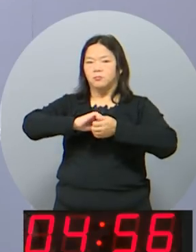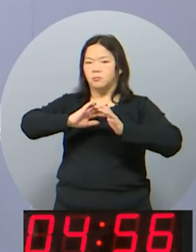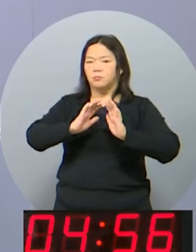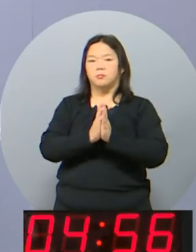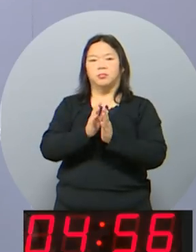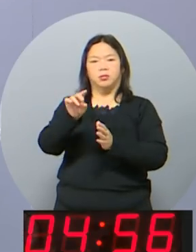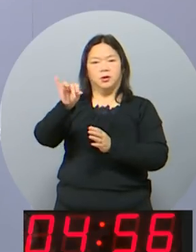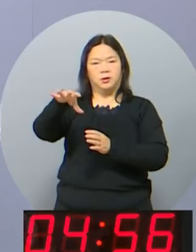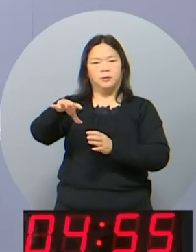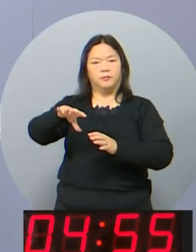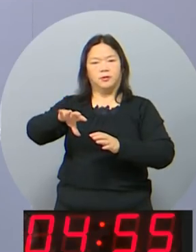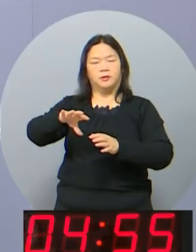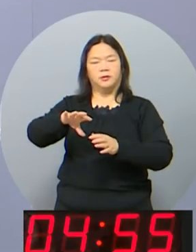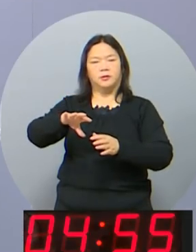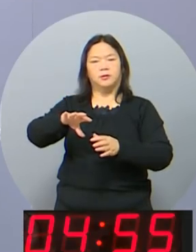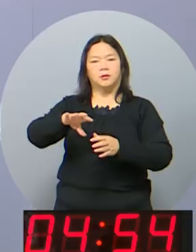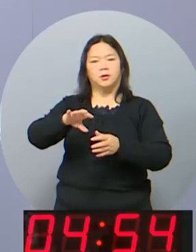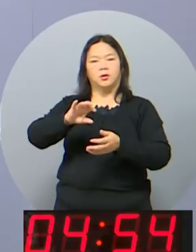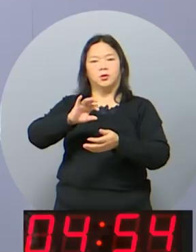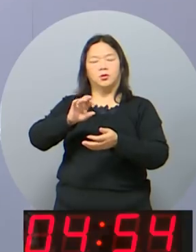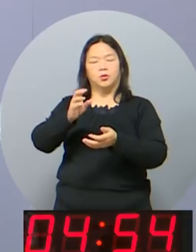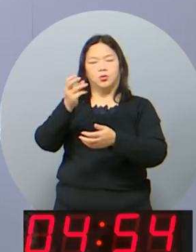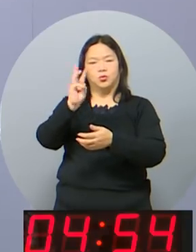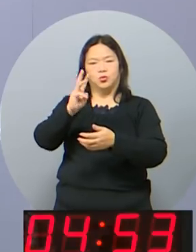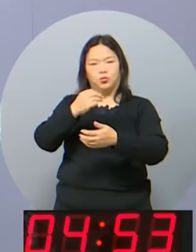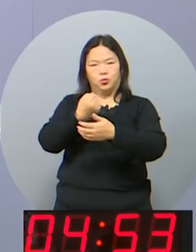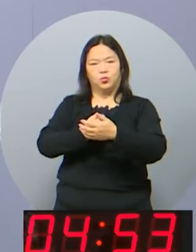那块土地的这个蓄水池这个